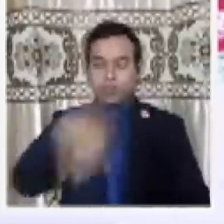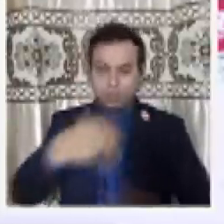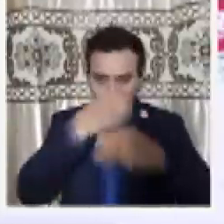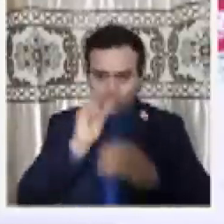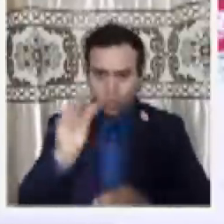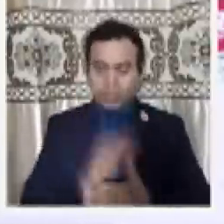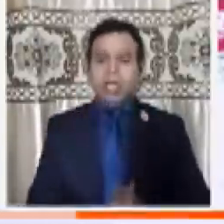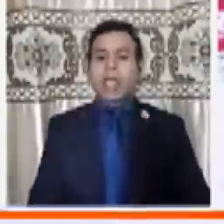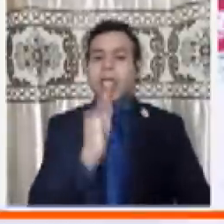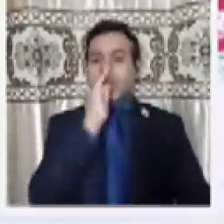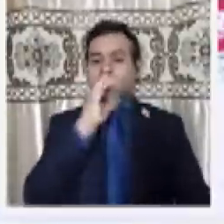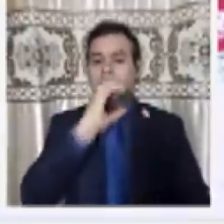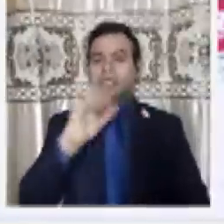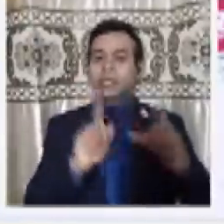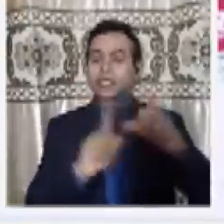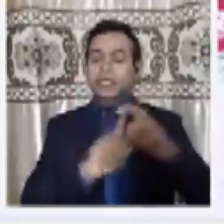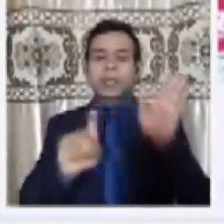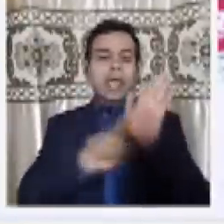মোট পরীক্ষাগার 75টি।